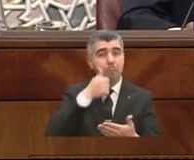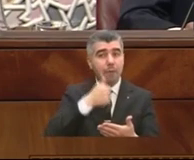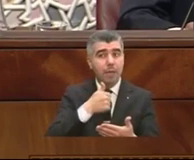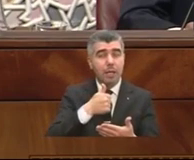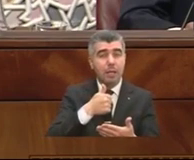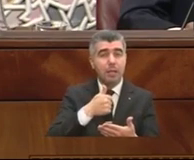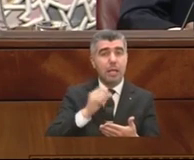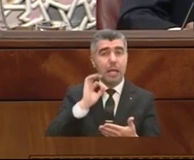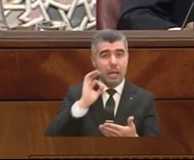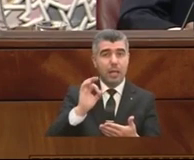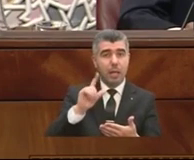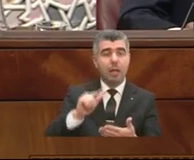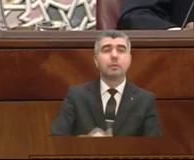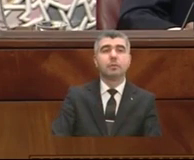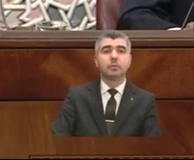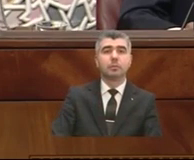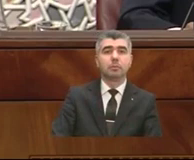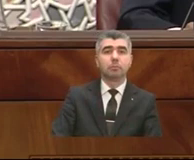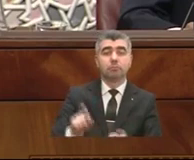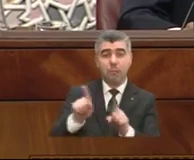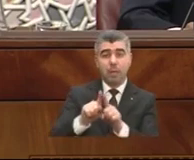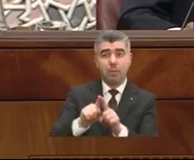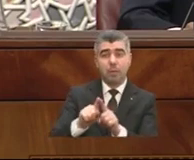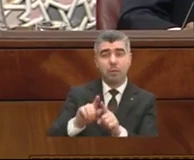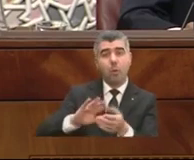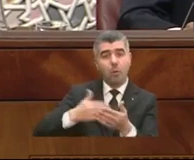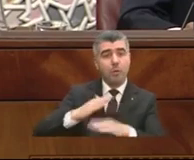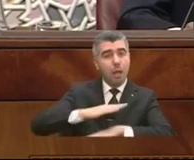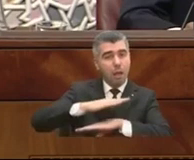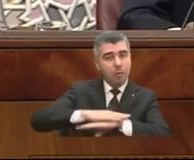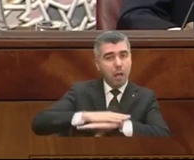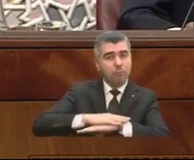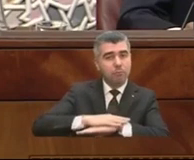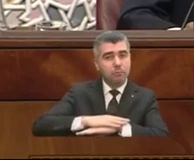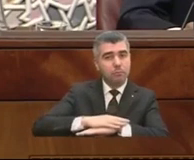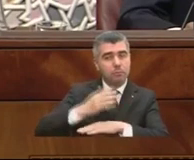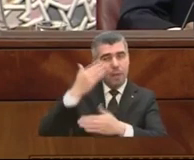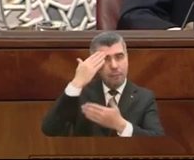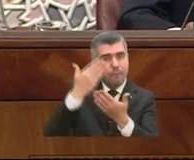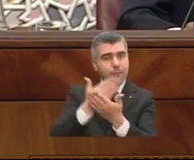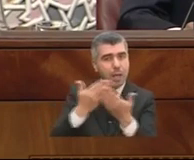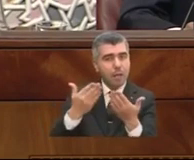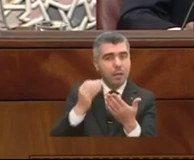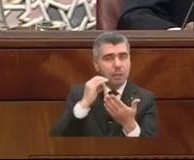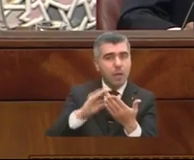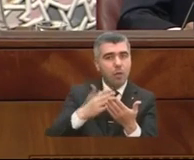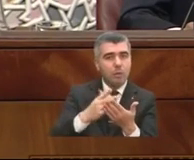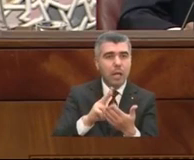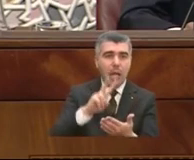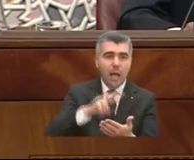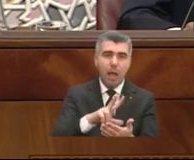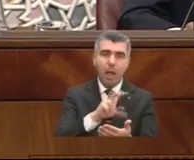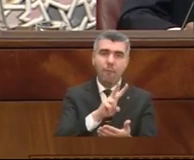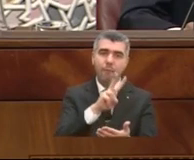من مؤسسة تفترض فيها الرصانة والقدرة على التمييز بين الحقائق